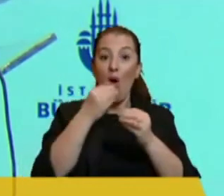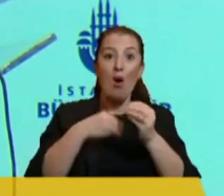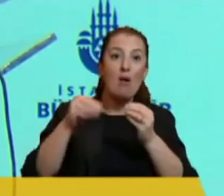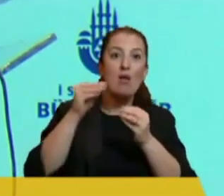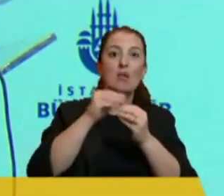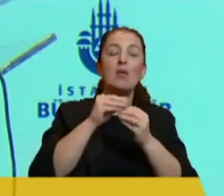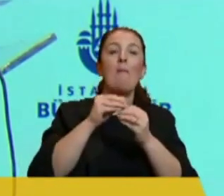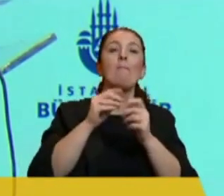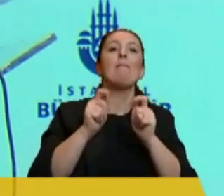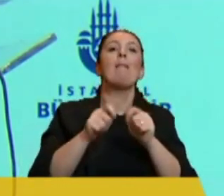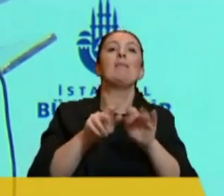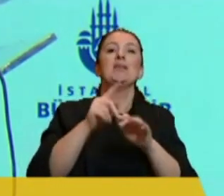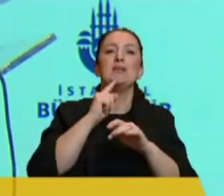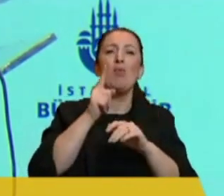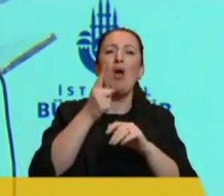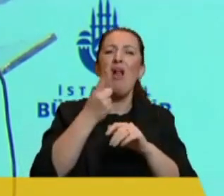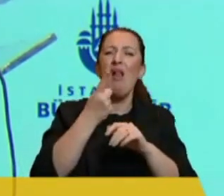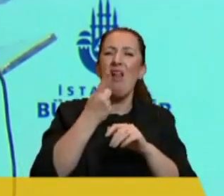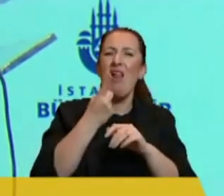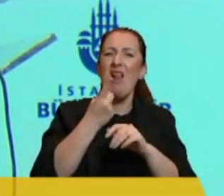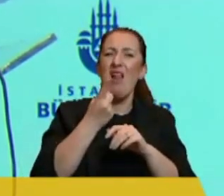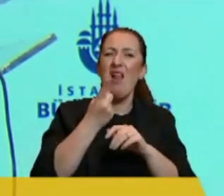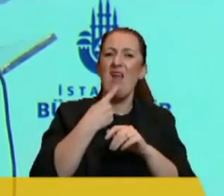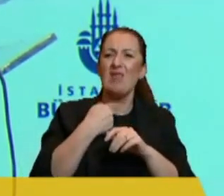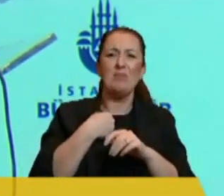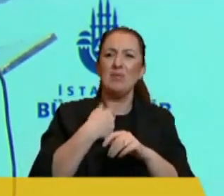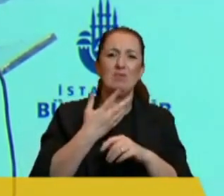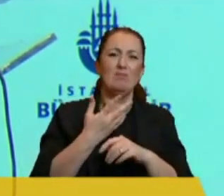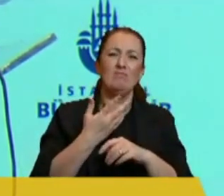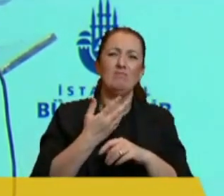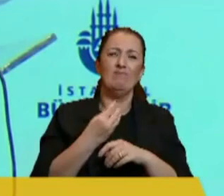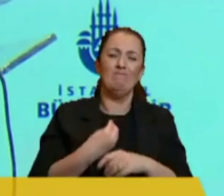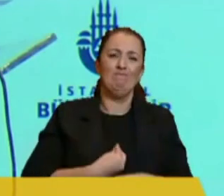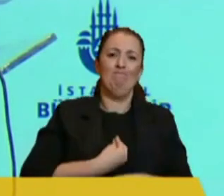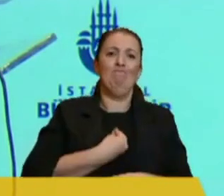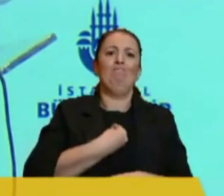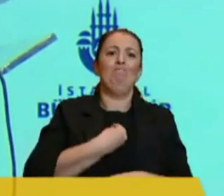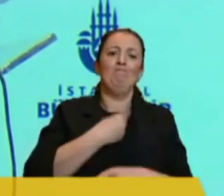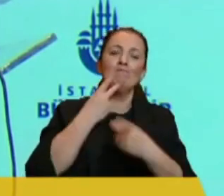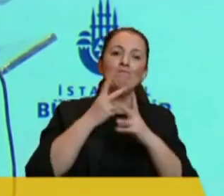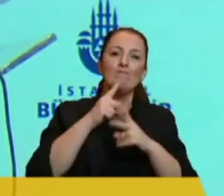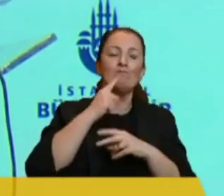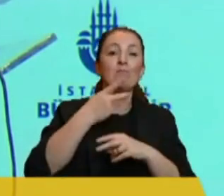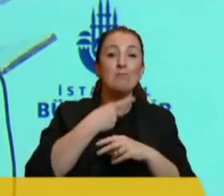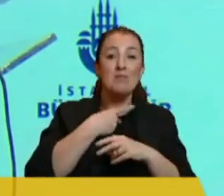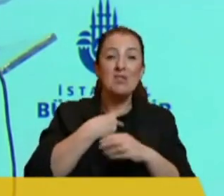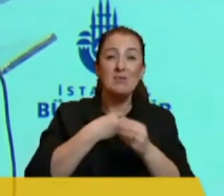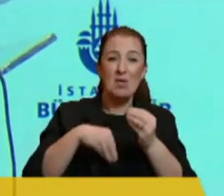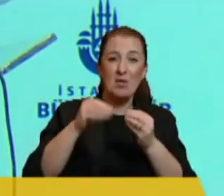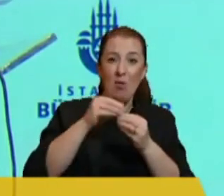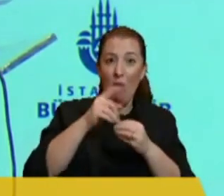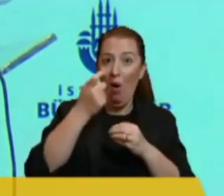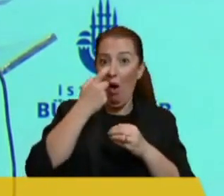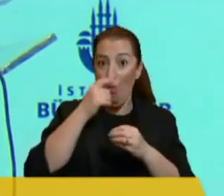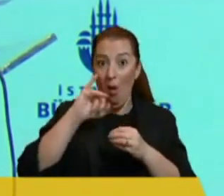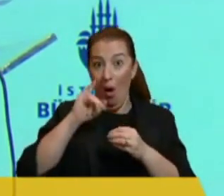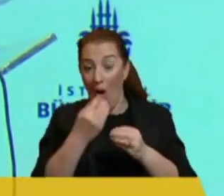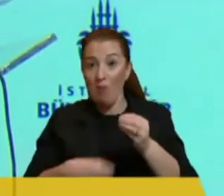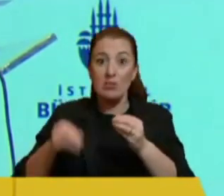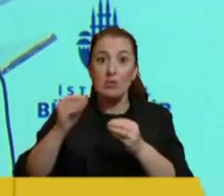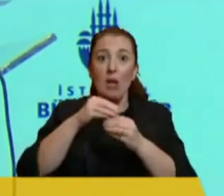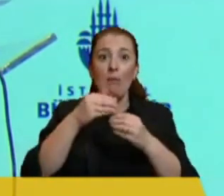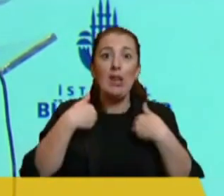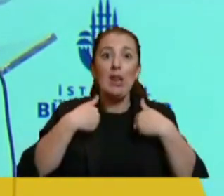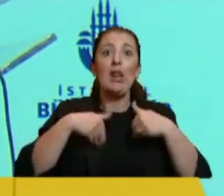dedi bu tarafınıza güzeldi bunu açık söyleyeyim Bizim zamanımız alt süt değil bizim